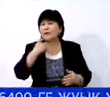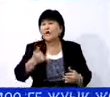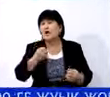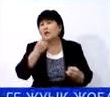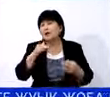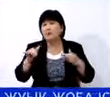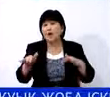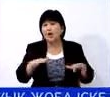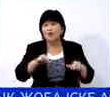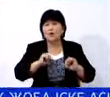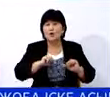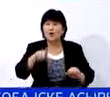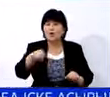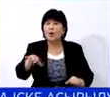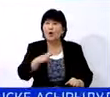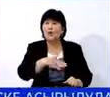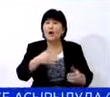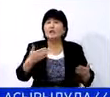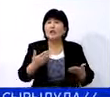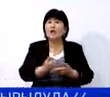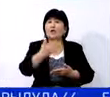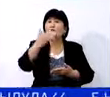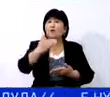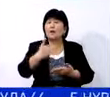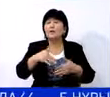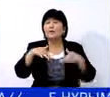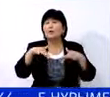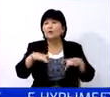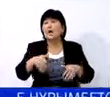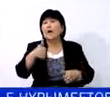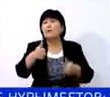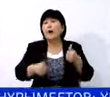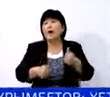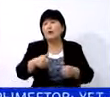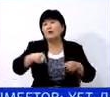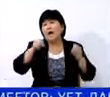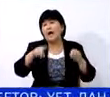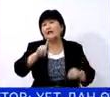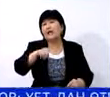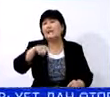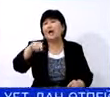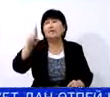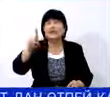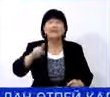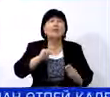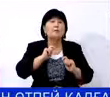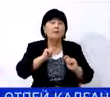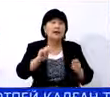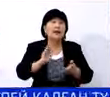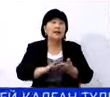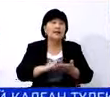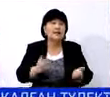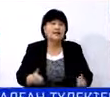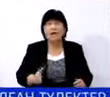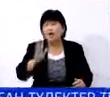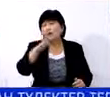іс жасап жүрген жомарт жандар рухани жаңғыру бағдарламасы аясында ұйымдастырылған байқауда арнайы номинациялармен марапатталды.